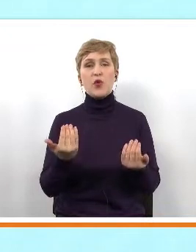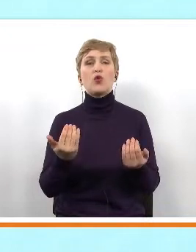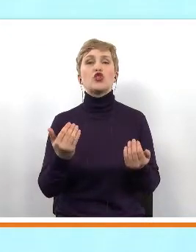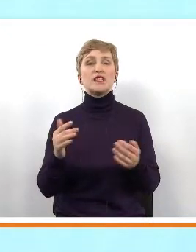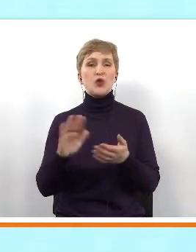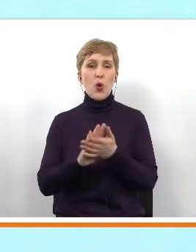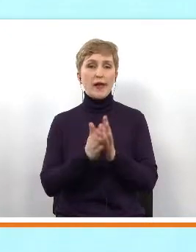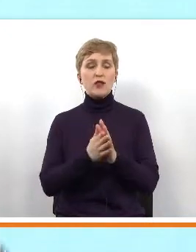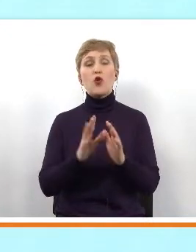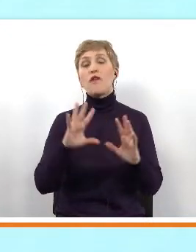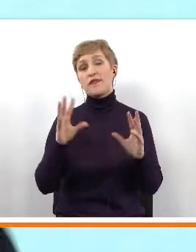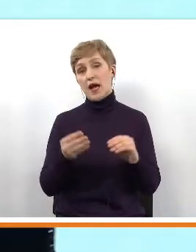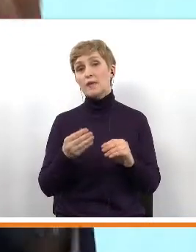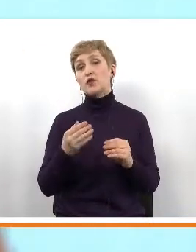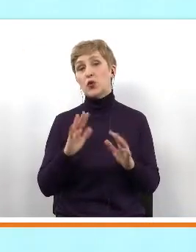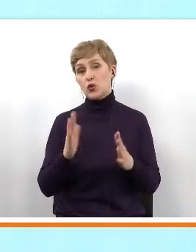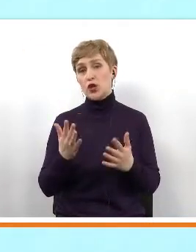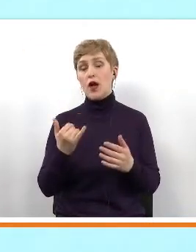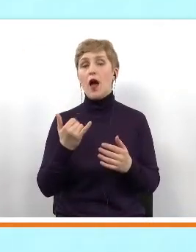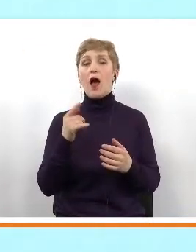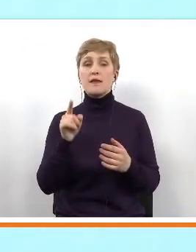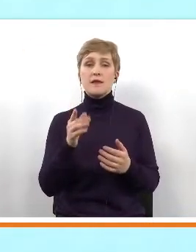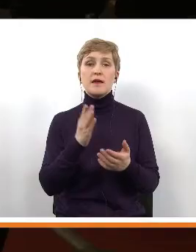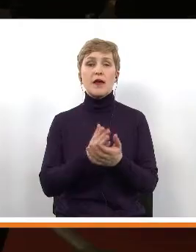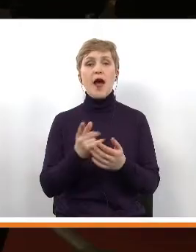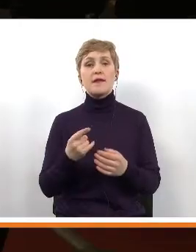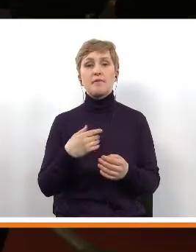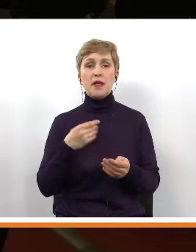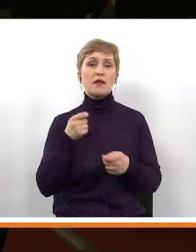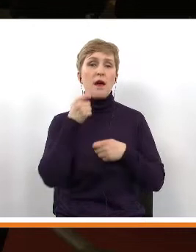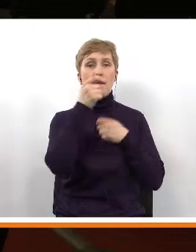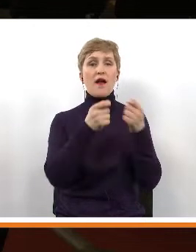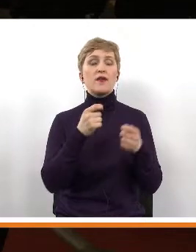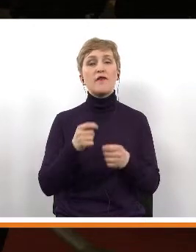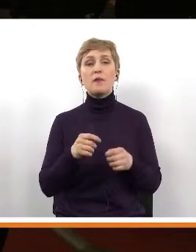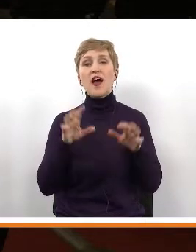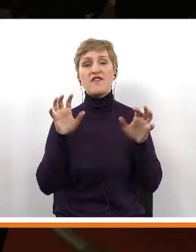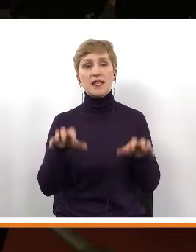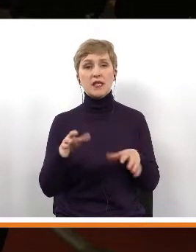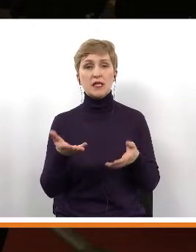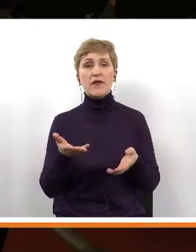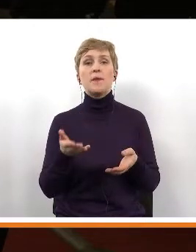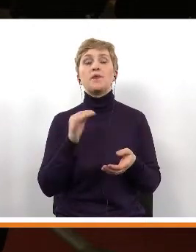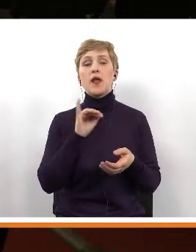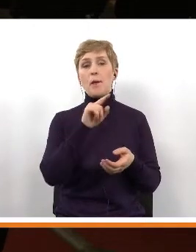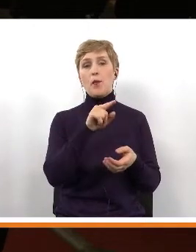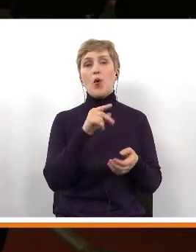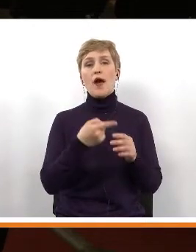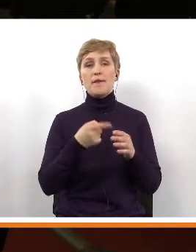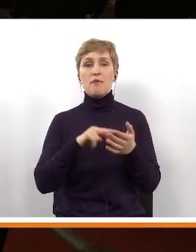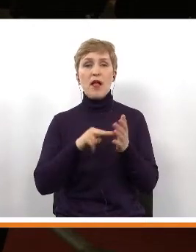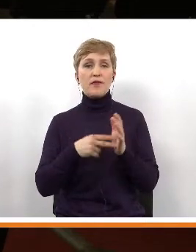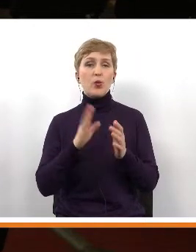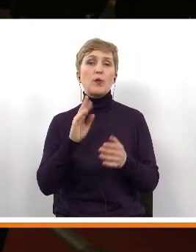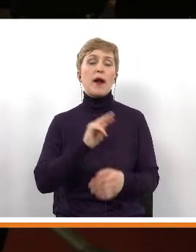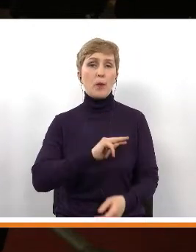во всяком случае они есть, они нами направлены в правительство, и там по ним, ну, планово будем